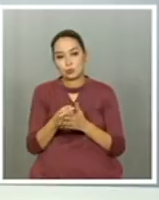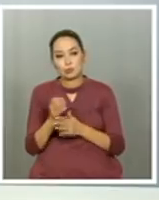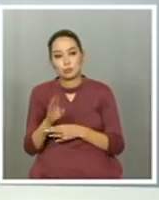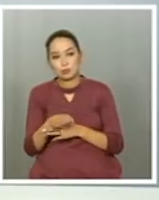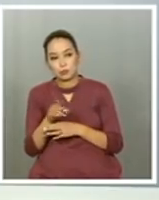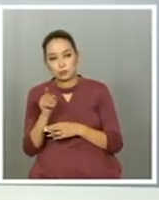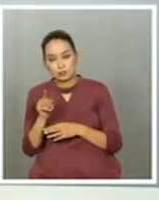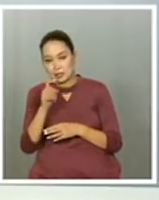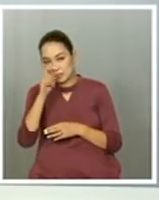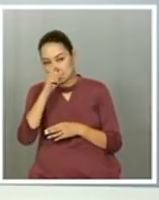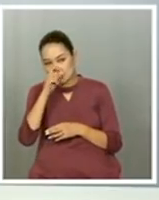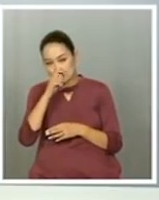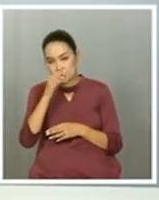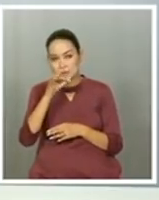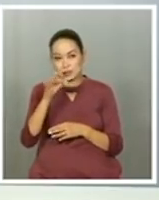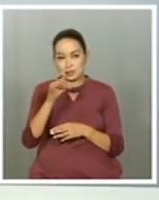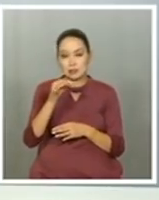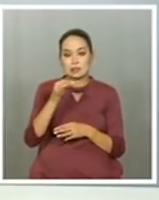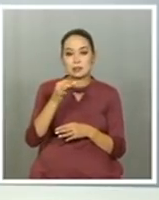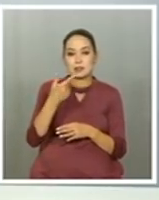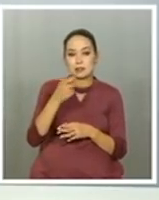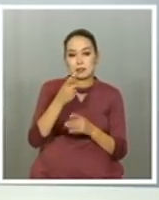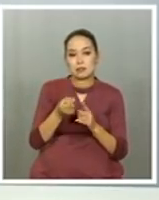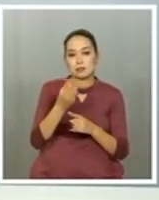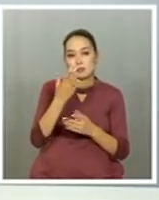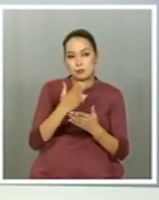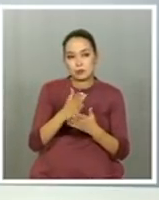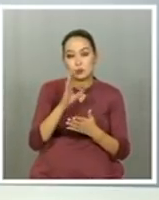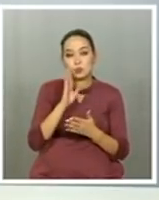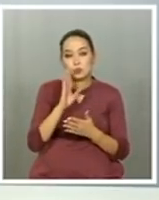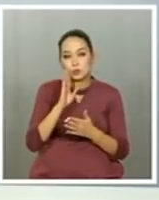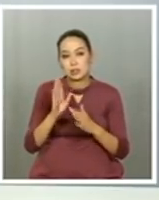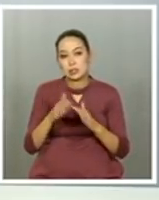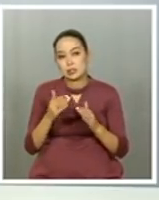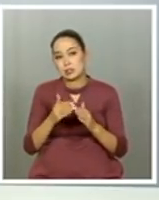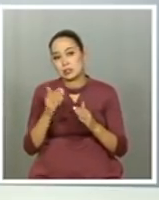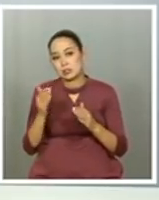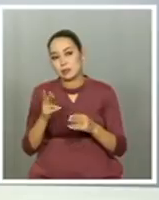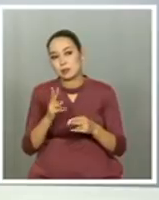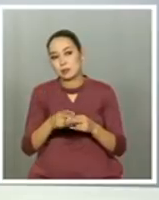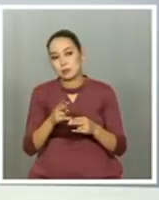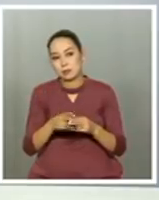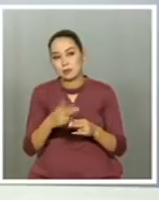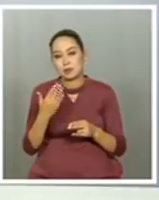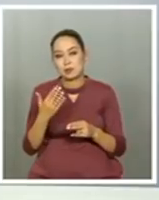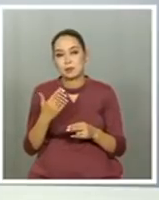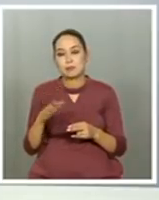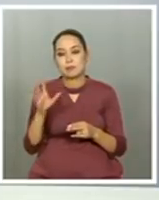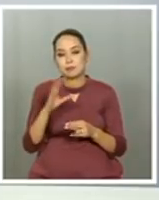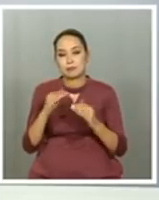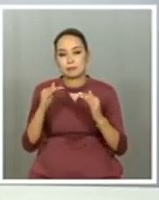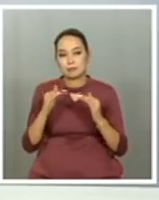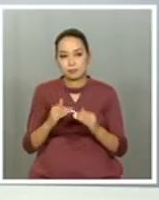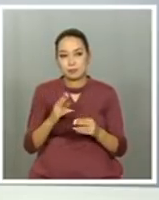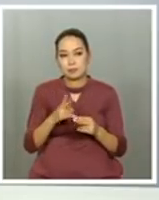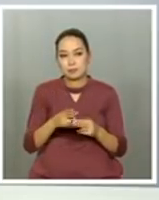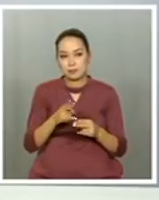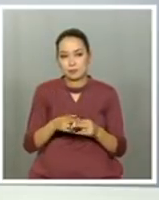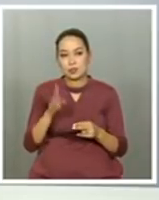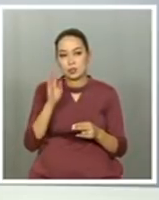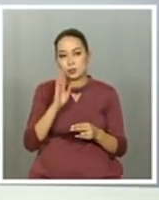қышқылдардан сутек газын ығыстырады. Ал сутектен кейінгі металдар, яғни белсенділігі төмен металдар,